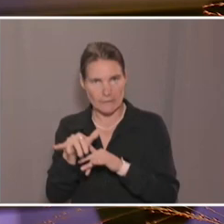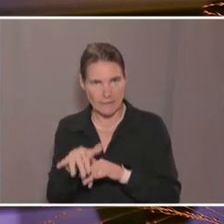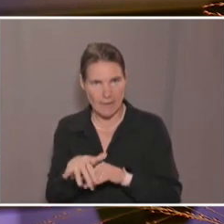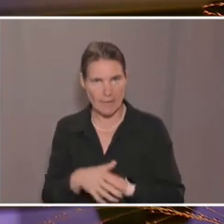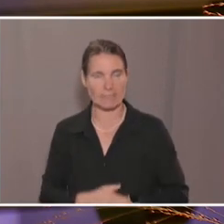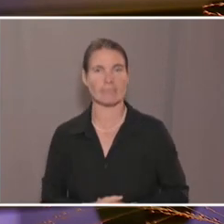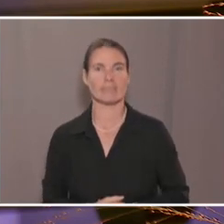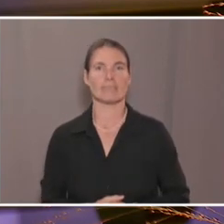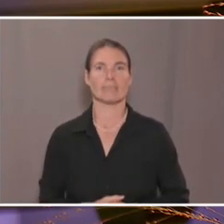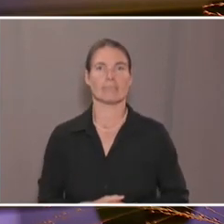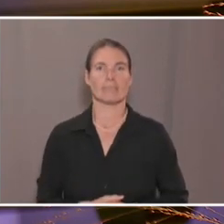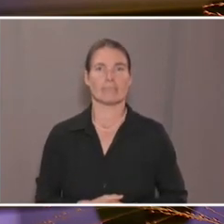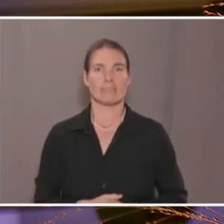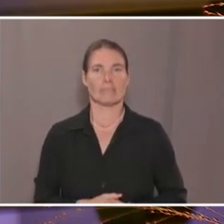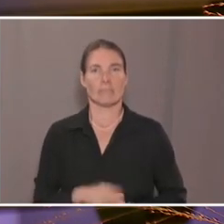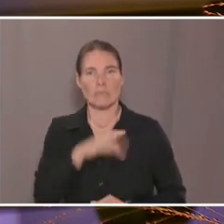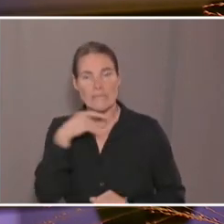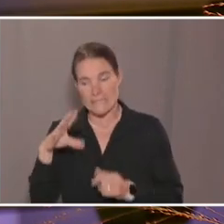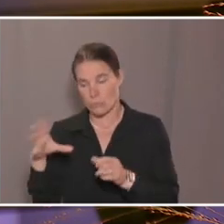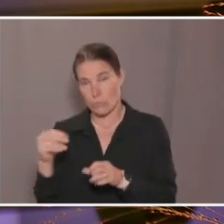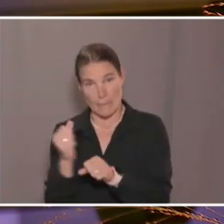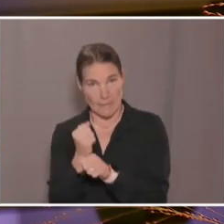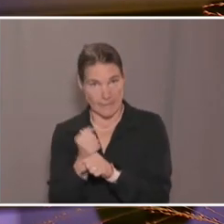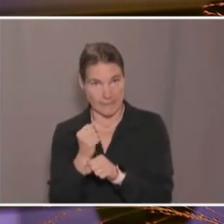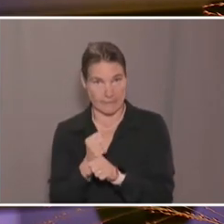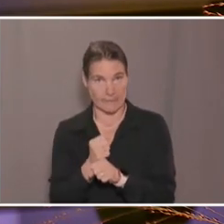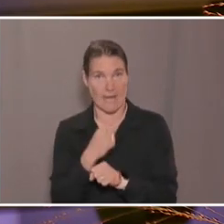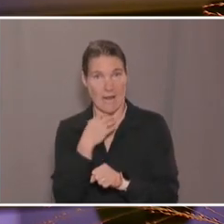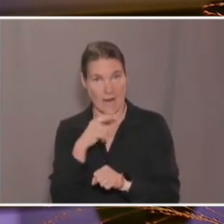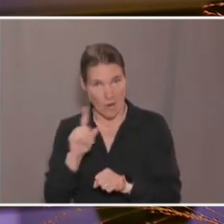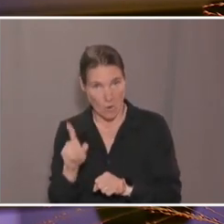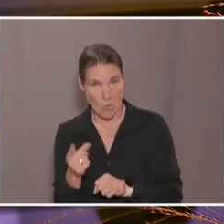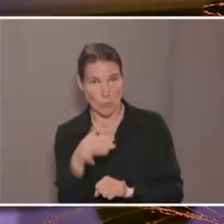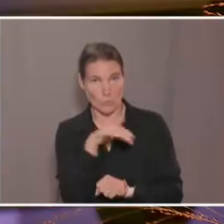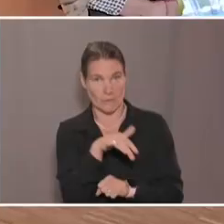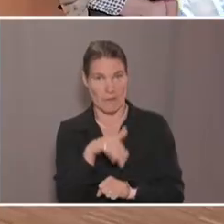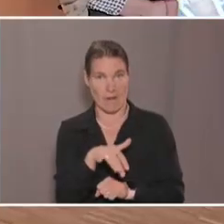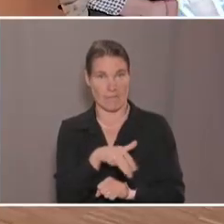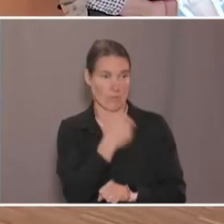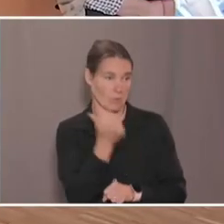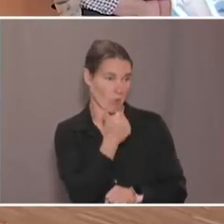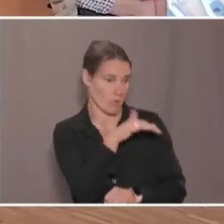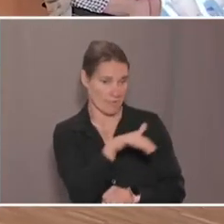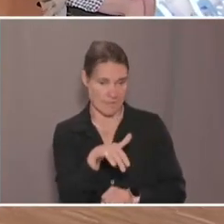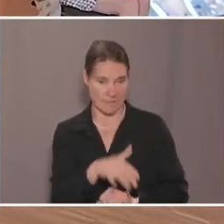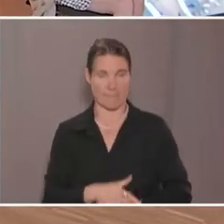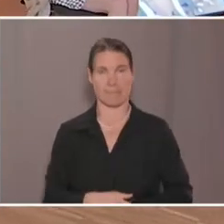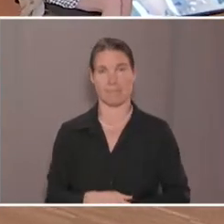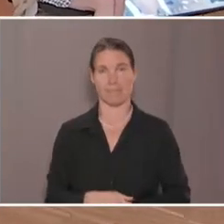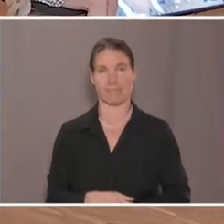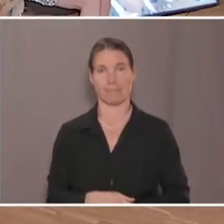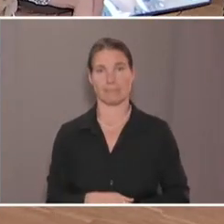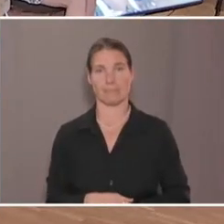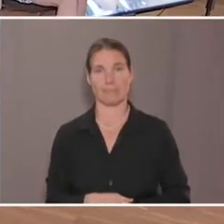Institution, mit der wir viel kooperieren. Frau Ramm hat auch den Weg zu uns gefunden. Toll, dass Sie da sind. Wir mussten pass pro